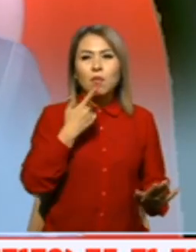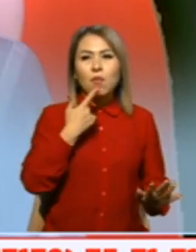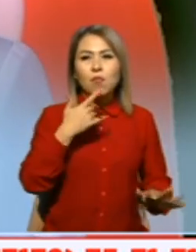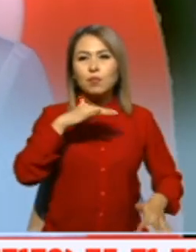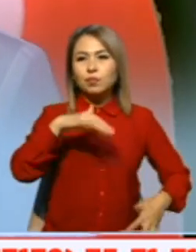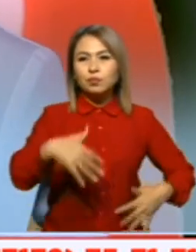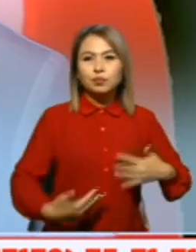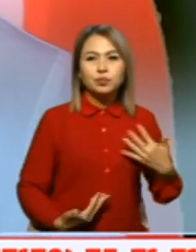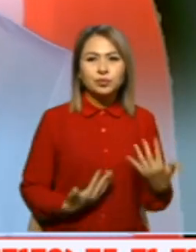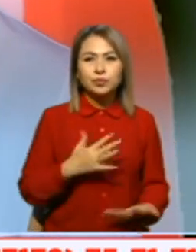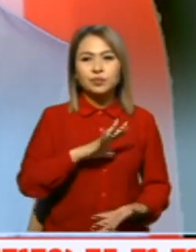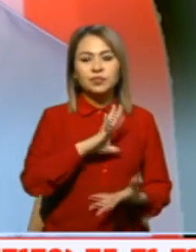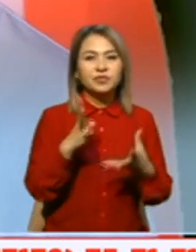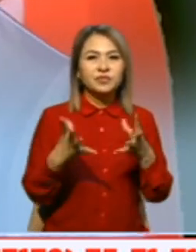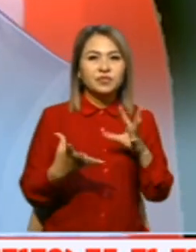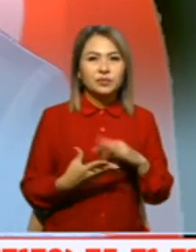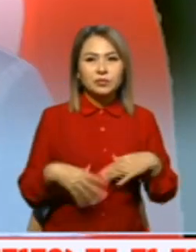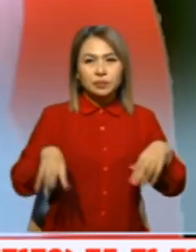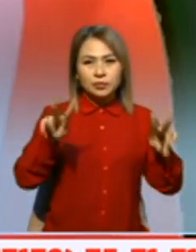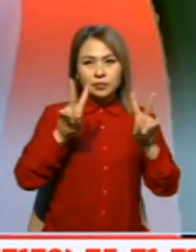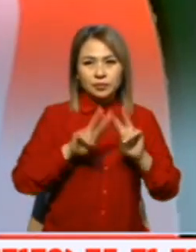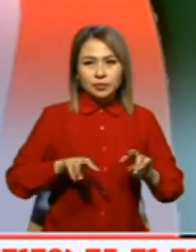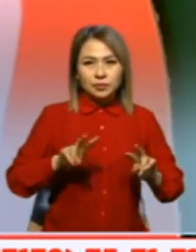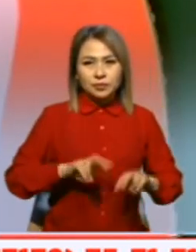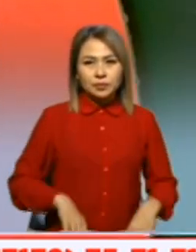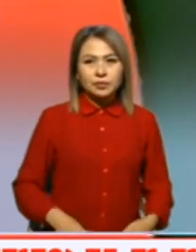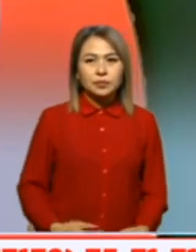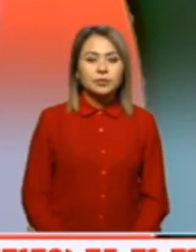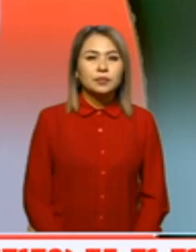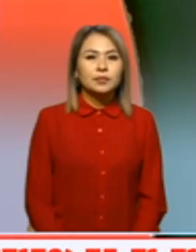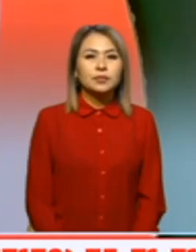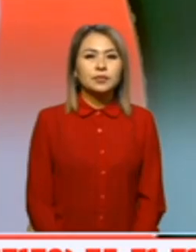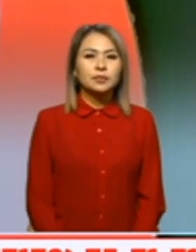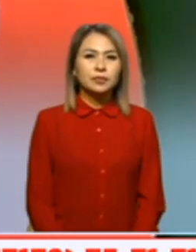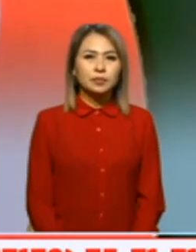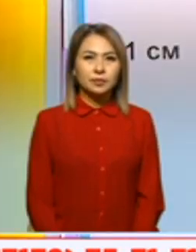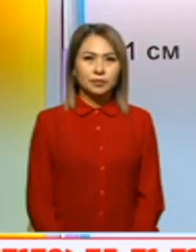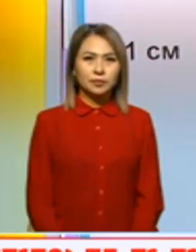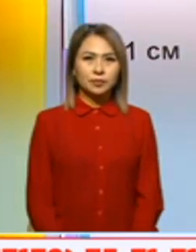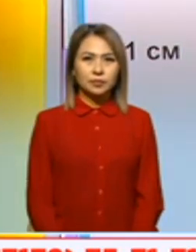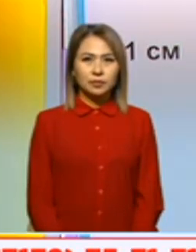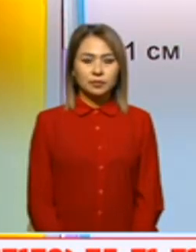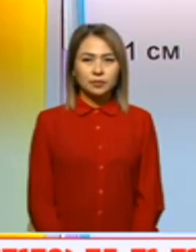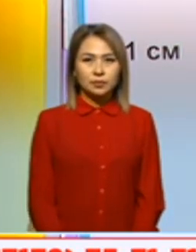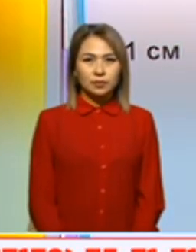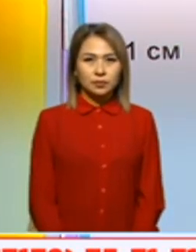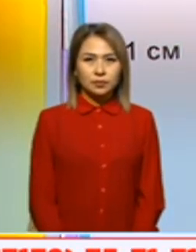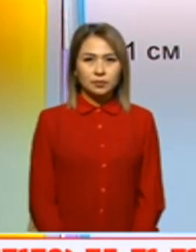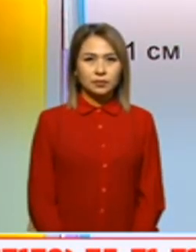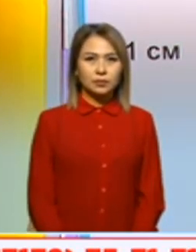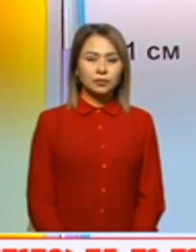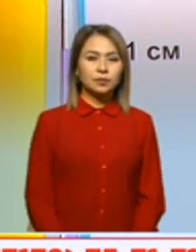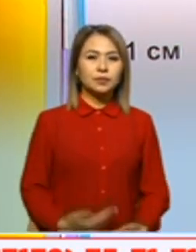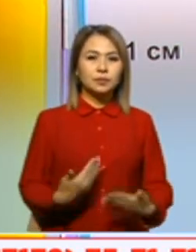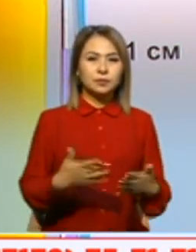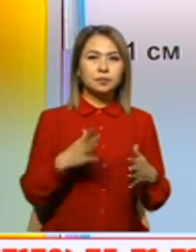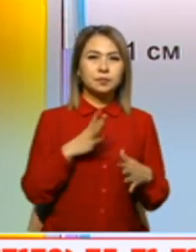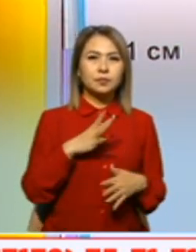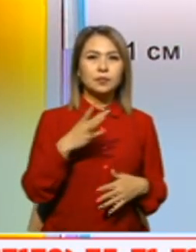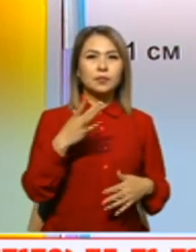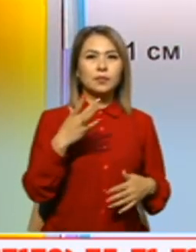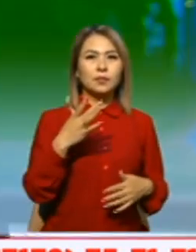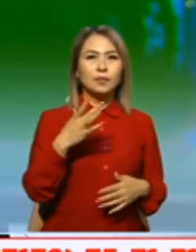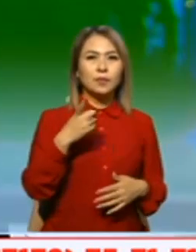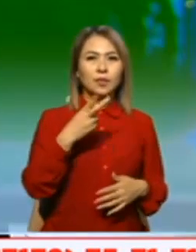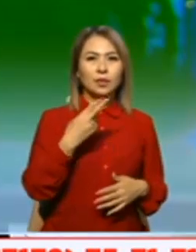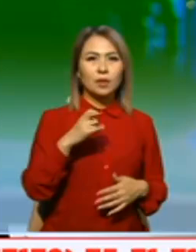айналым, осынан барлығын қарап тексереді. Түсінікті, жақсы, рахмет. Гауһар Сұлтанғанқызы, сізбен бірнеше эфирде осы студияда